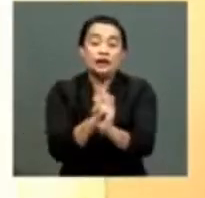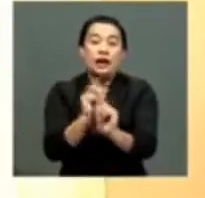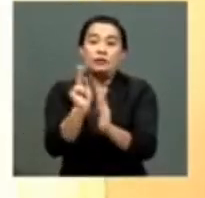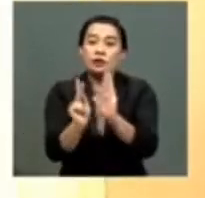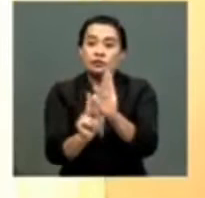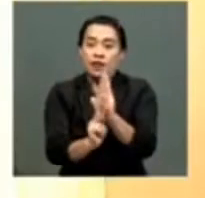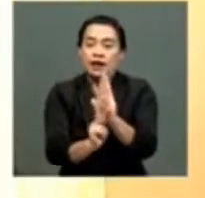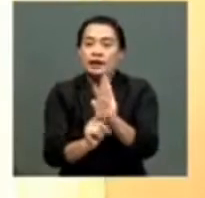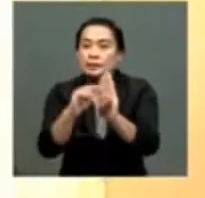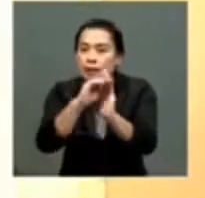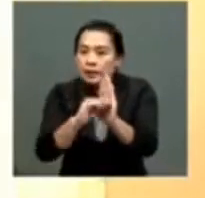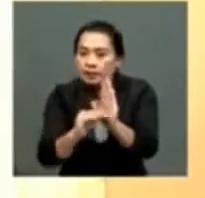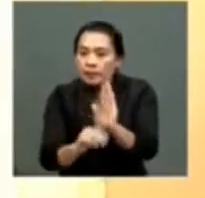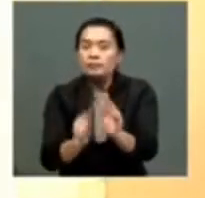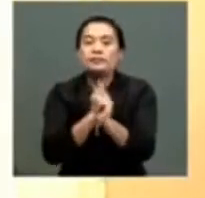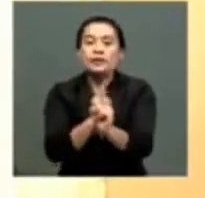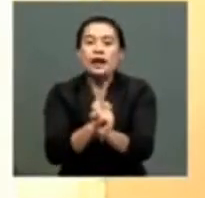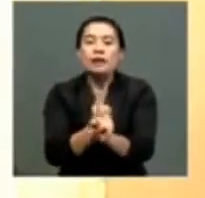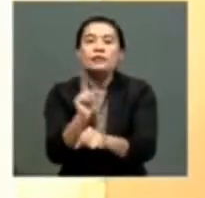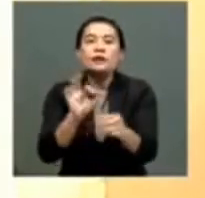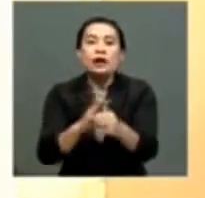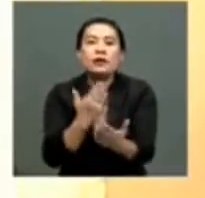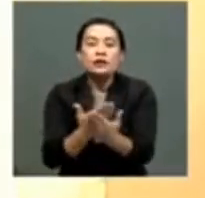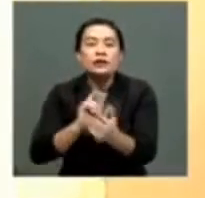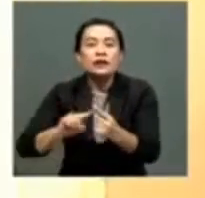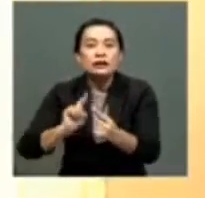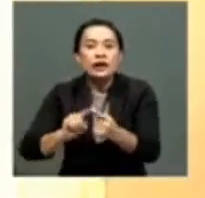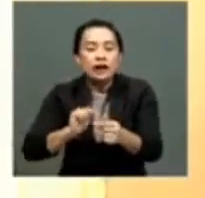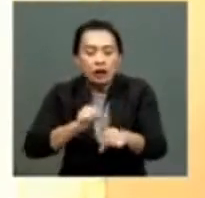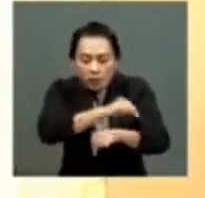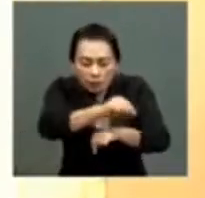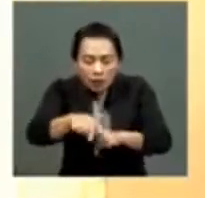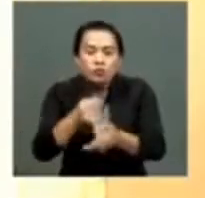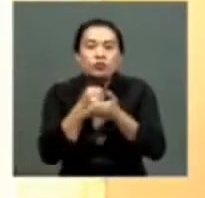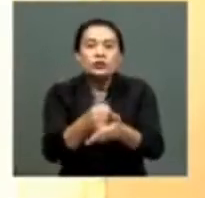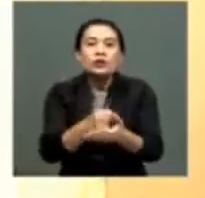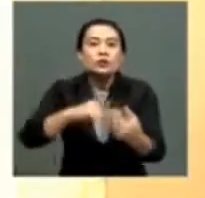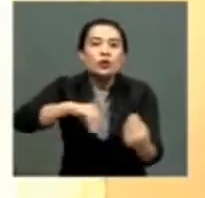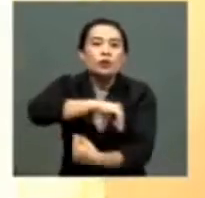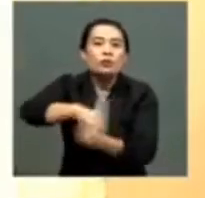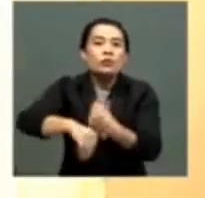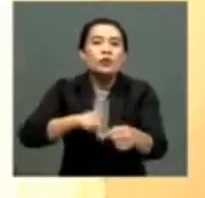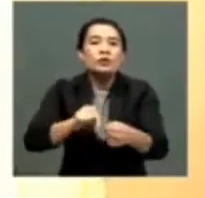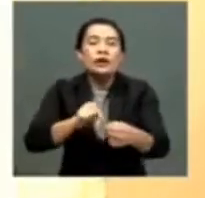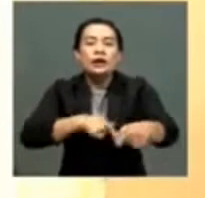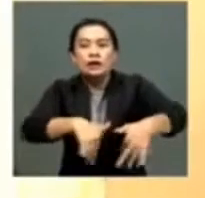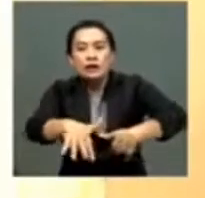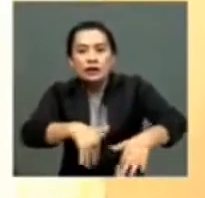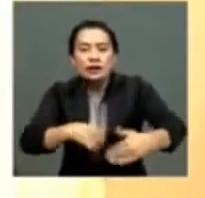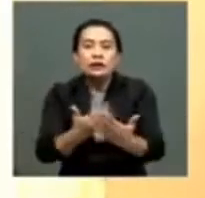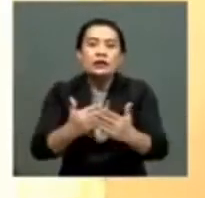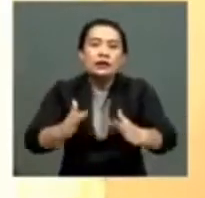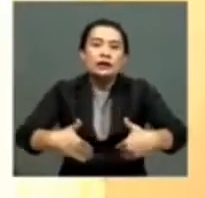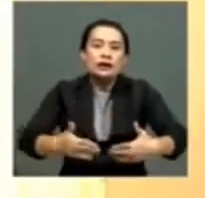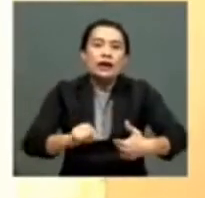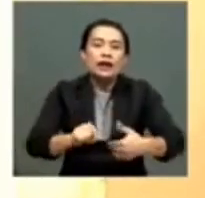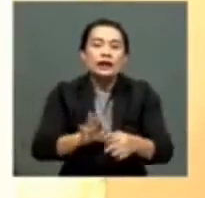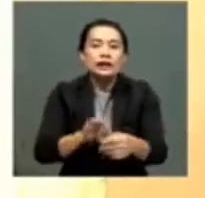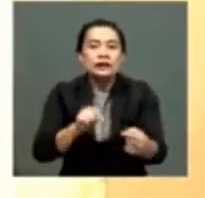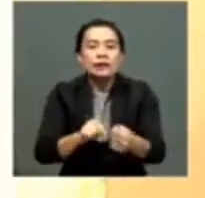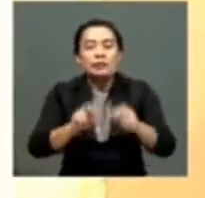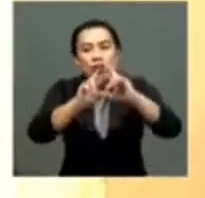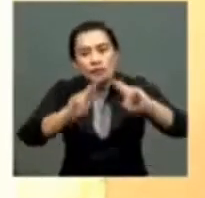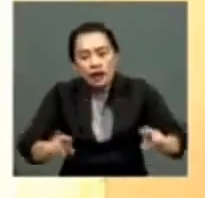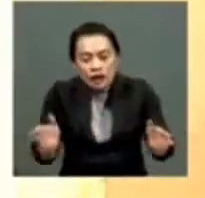นั่นก็หมายความว่าเงินจะถูกกระจายออกไปเพิ่มรายได้ให้กับธุรกิจรากหญ้าผู้ประกอบการขนาดเล็กและ